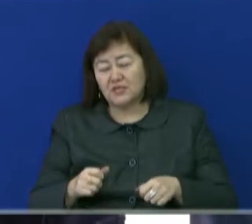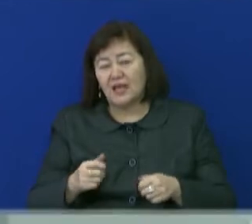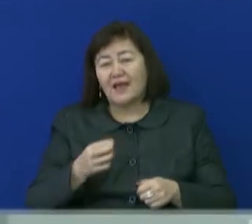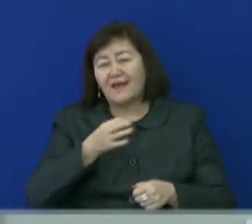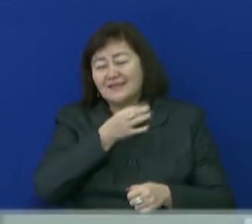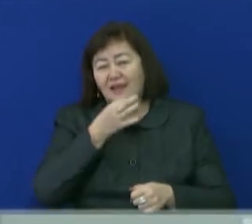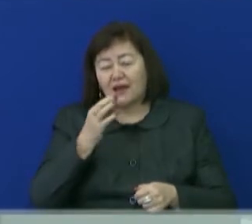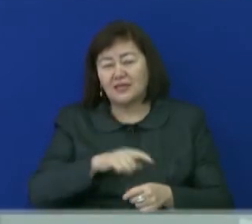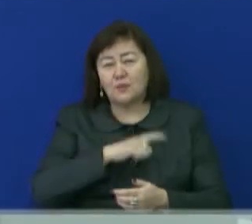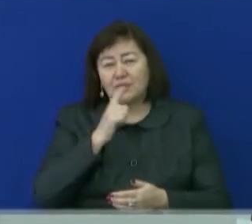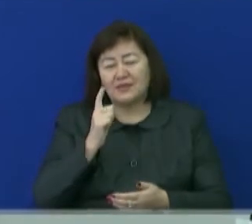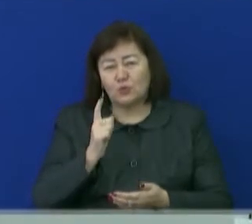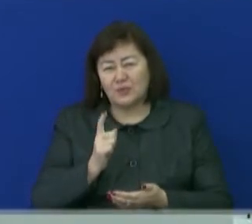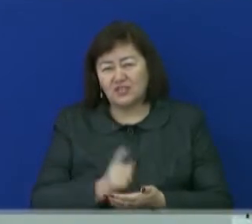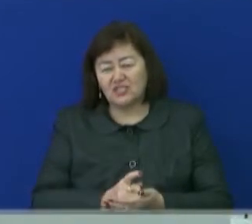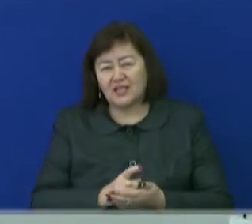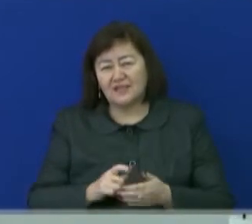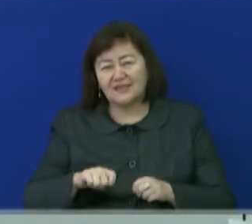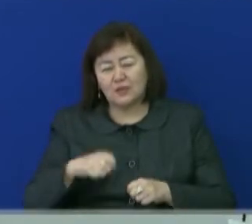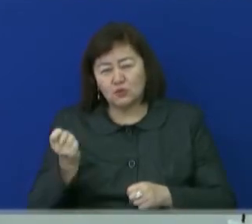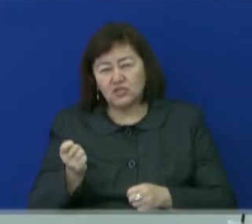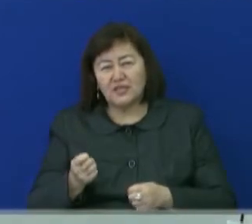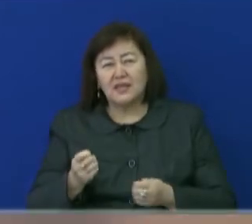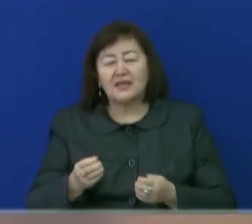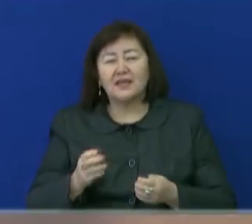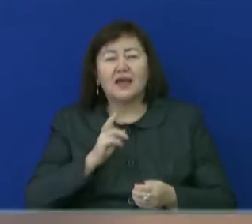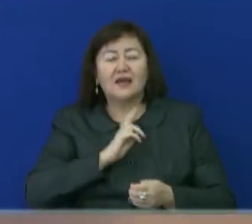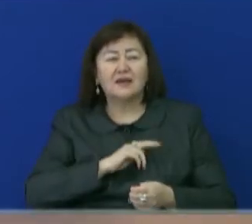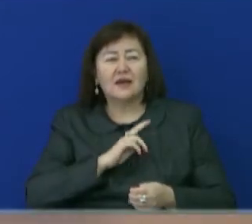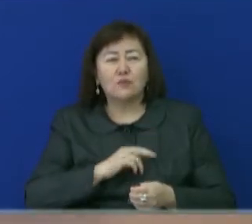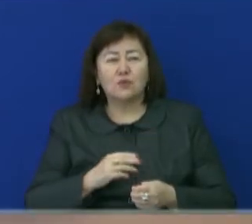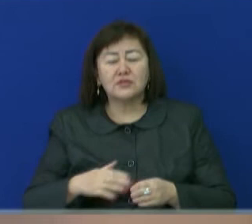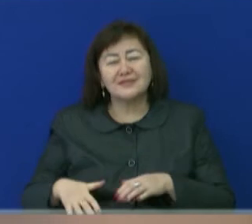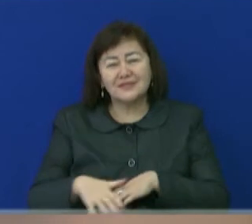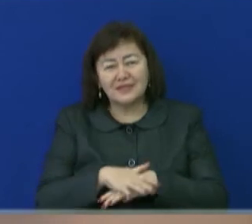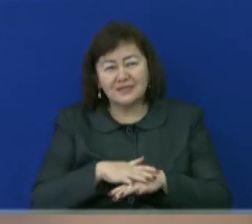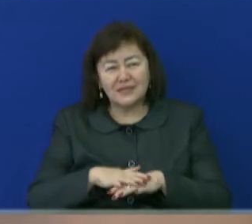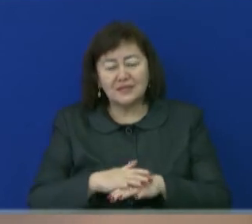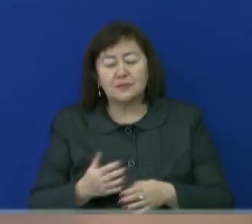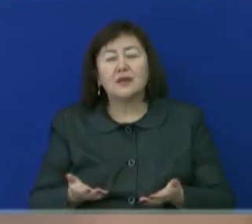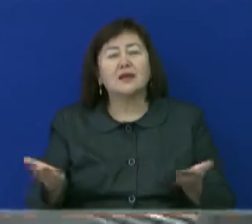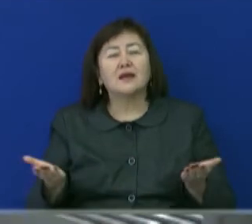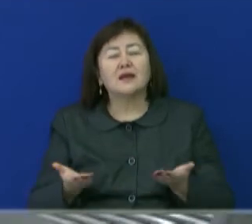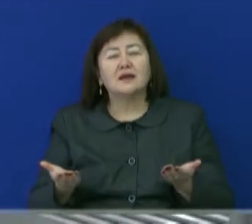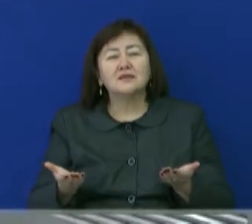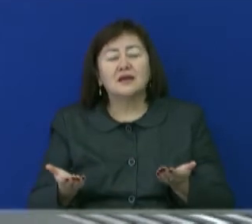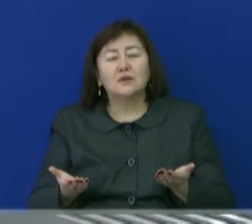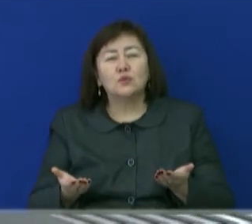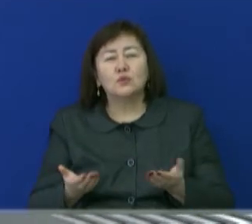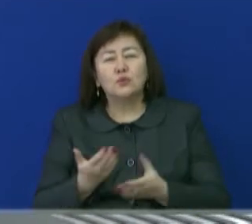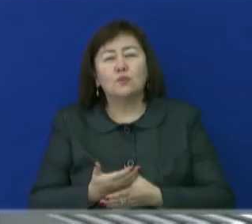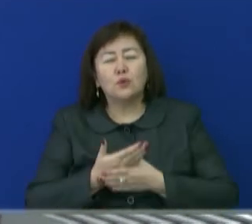алу және халықпен тығыз жұмыс істеу. Сондай-ақ полиция қызметкерінің диалогы сізге қандай көмек көрсете аламын деген